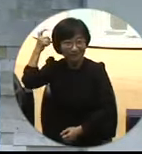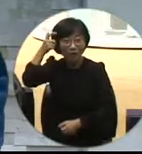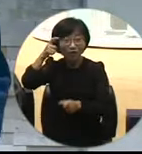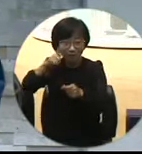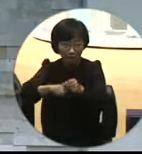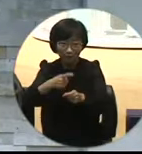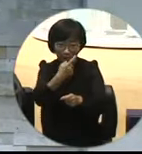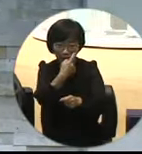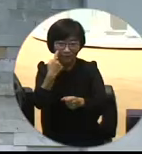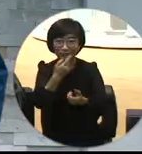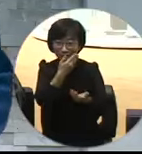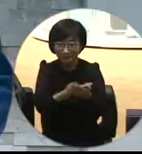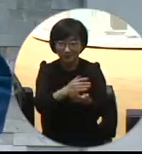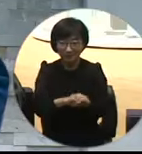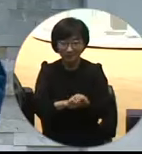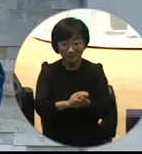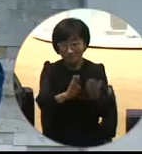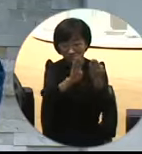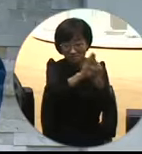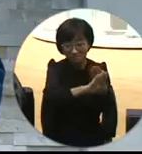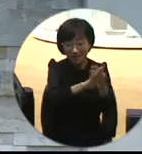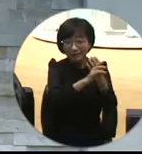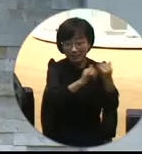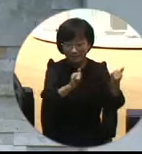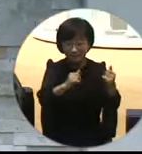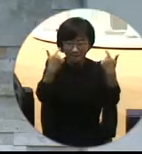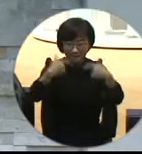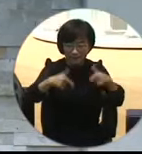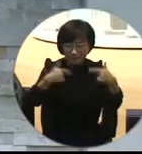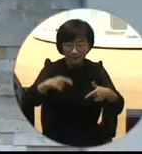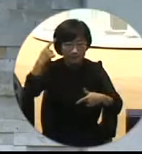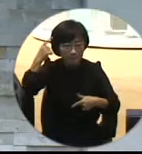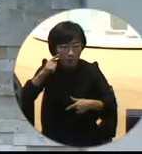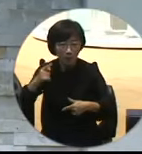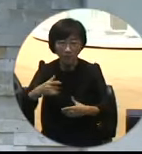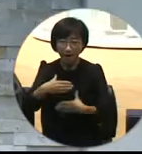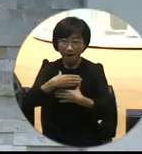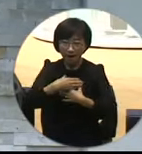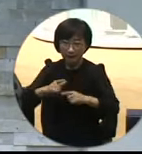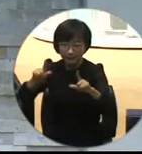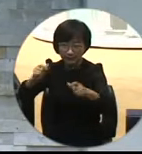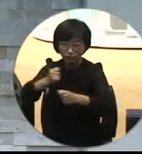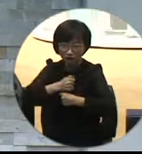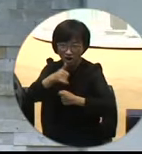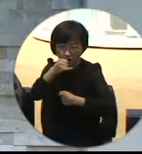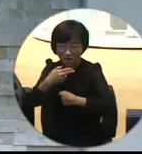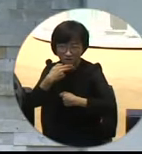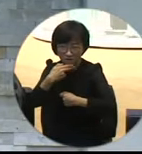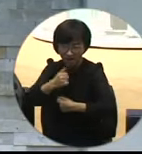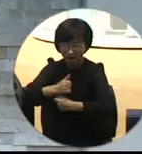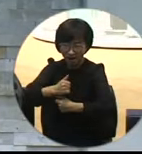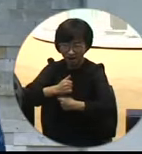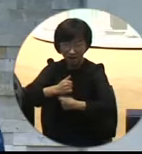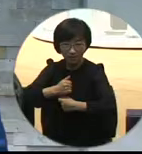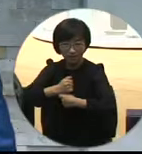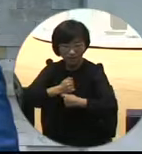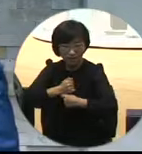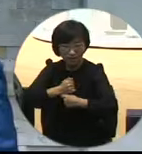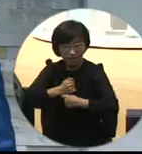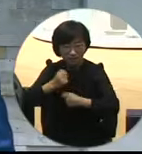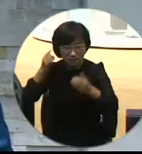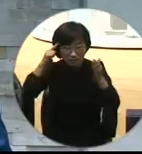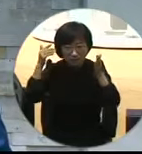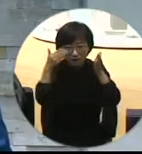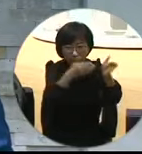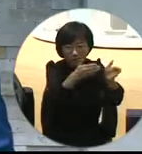이 바리새인들은 안식일을 놓고 지키느냐 지키지 않느냐를 따지고 있을 때 예수님은